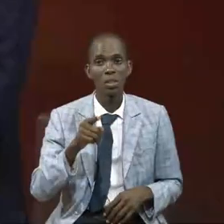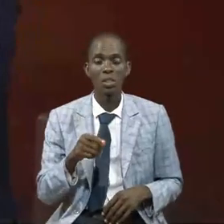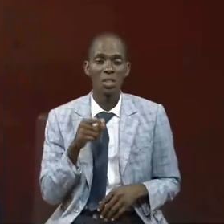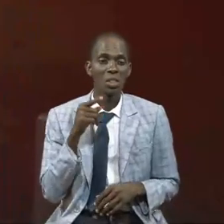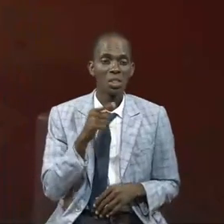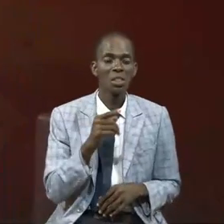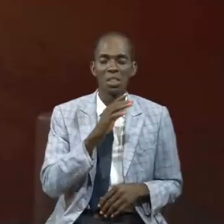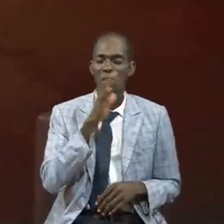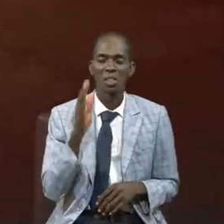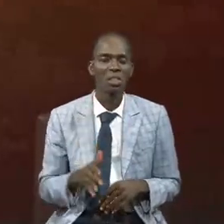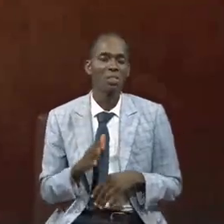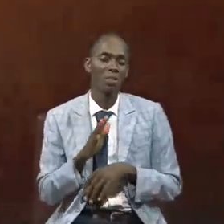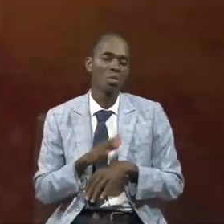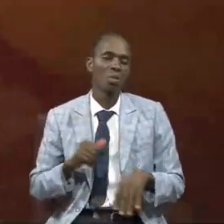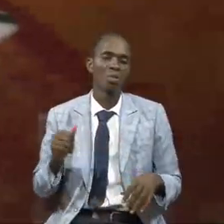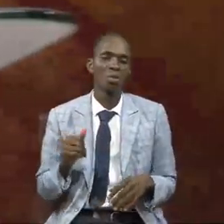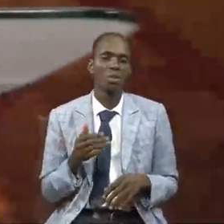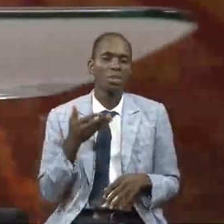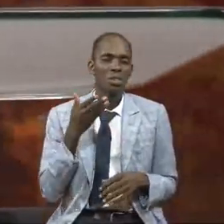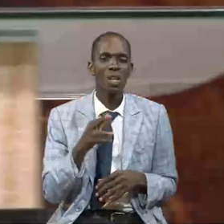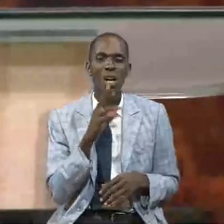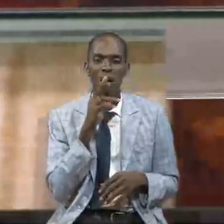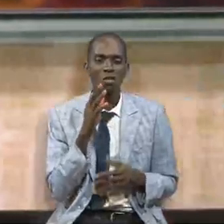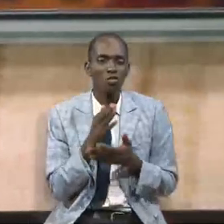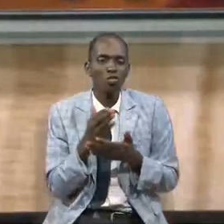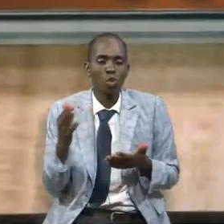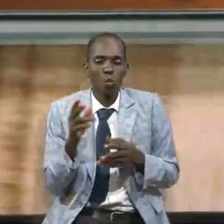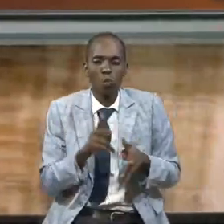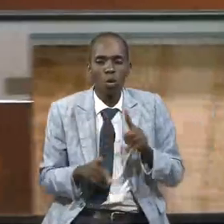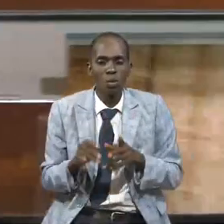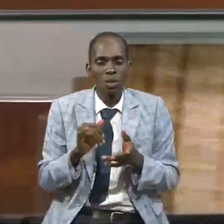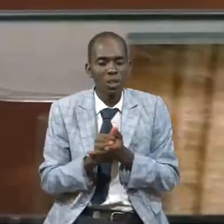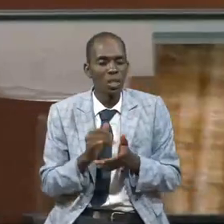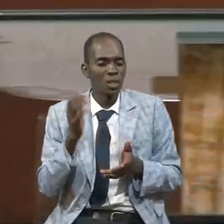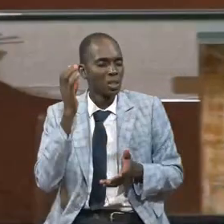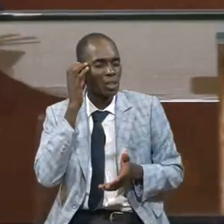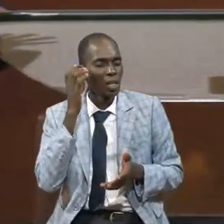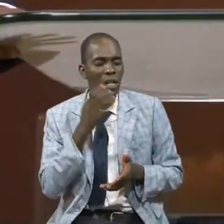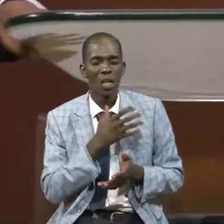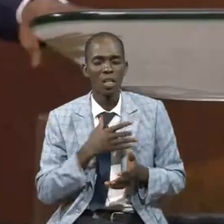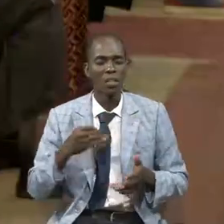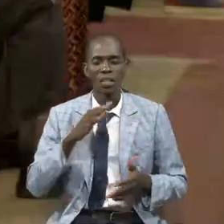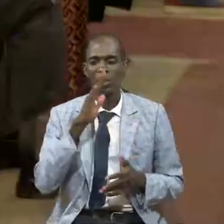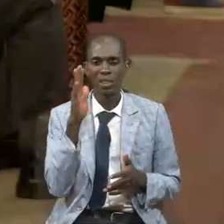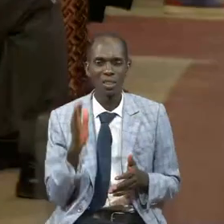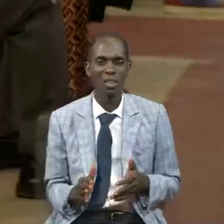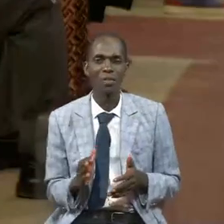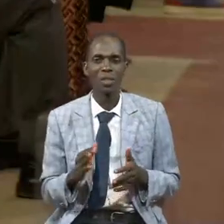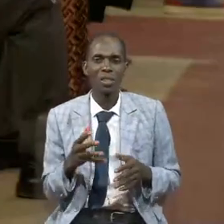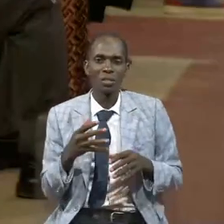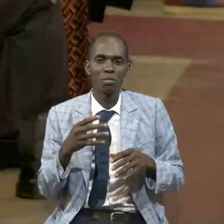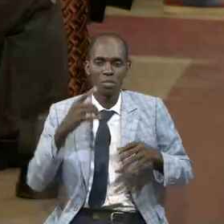n'a jamais rappelé. Les gens qui écoutent et qui ne se mettent pas à l'action, ils disent que le lendemain,